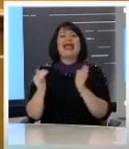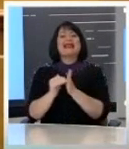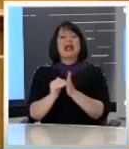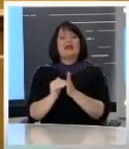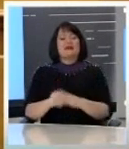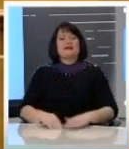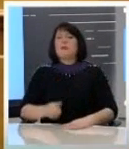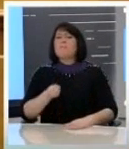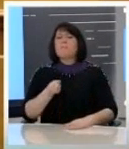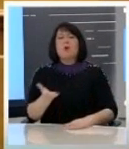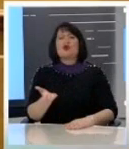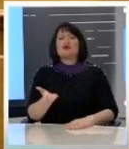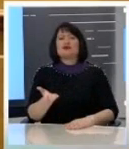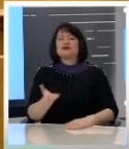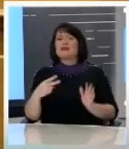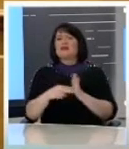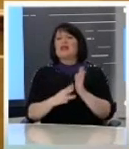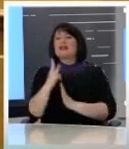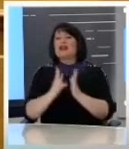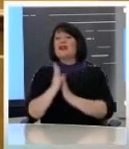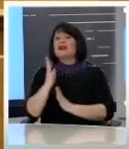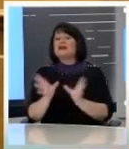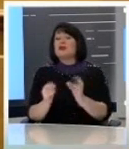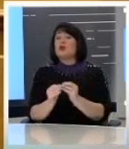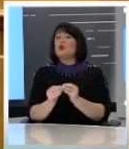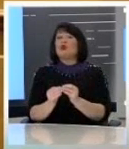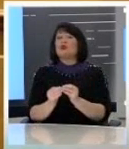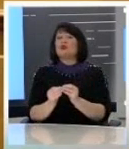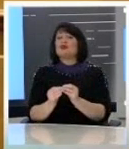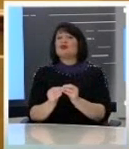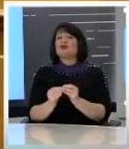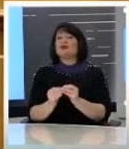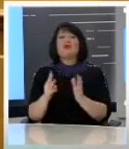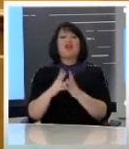29.000. Πόσοι πληστηριασμοί έγιναν το 2013 και το 2014? Από